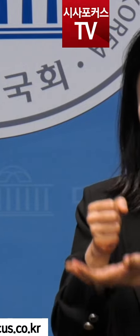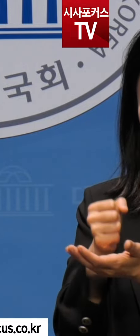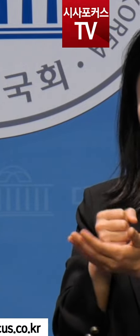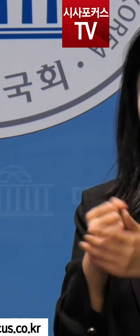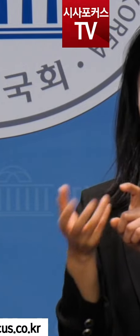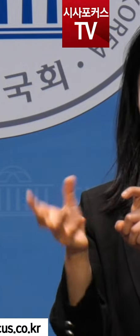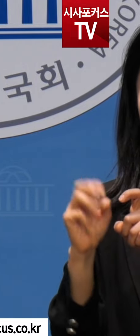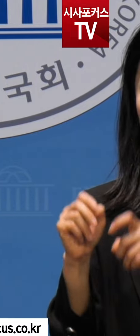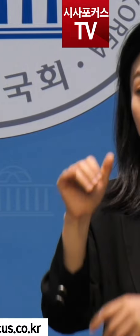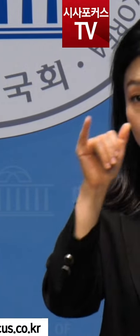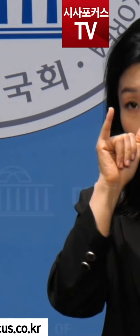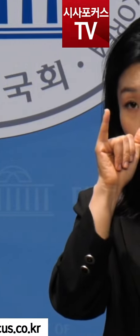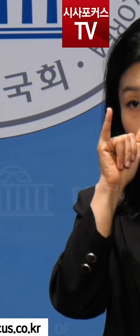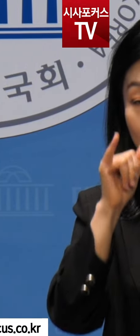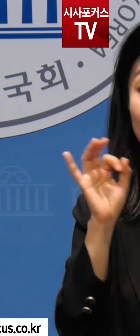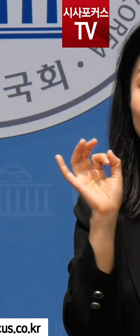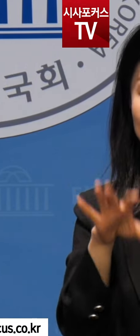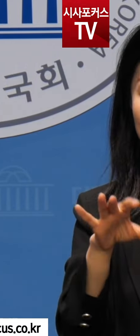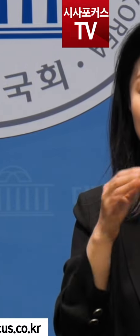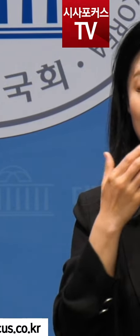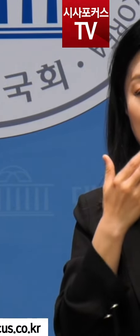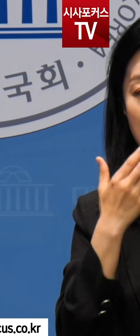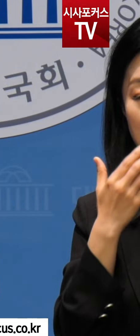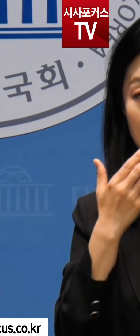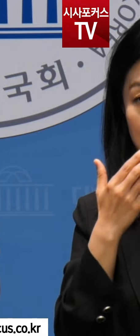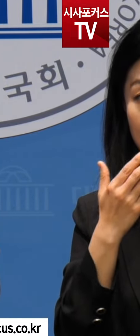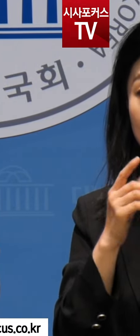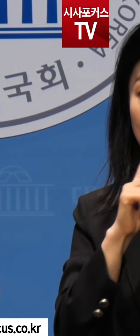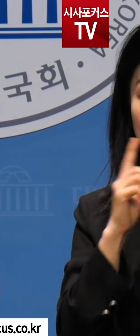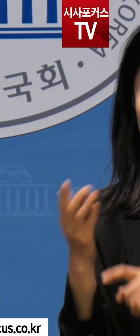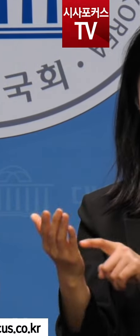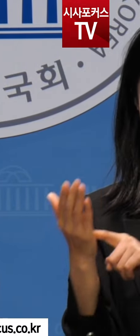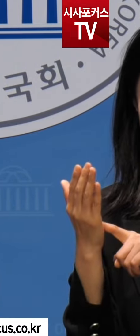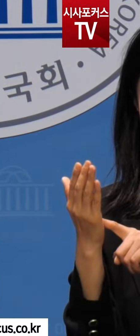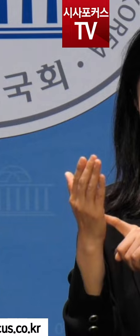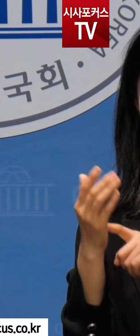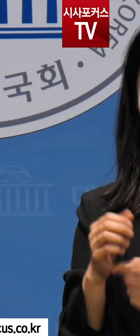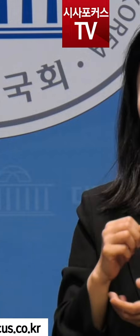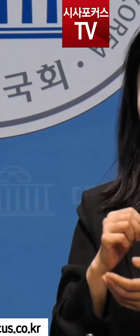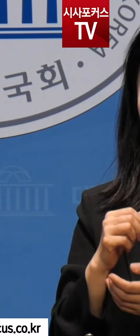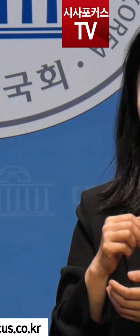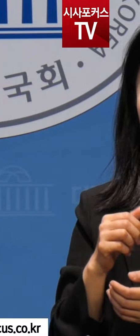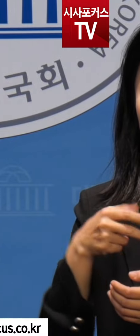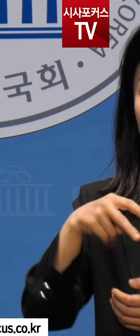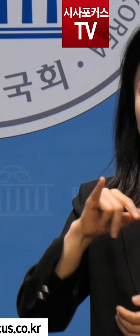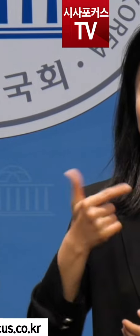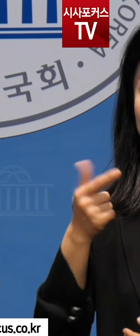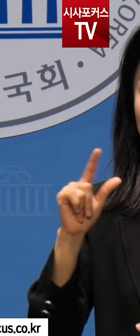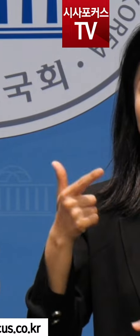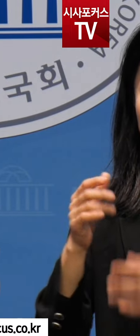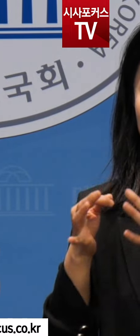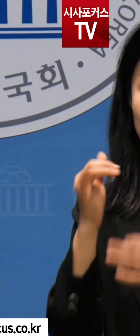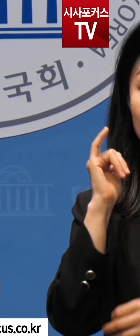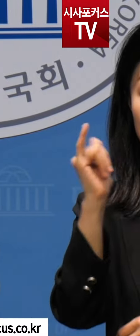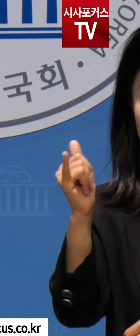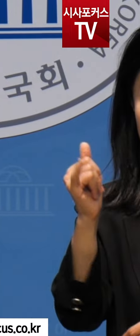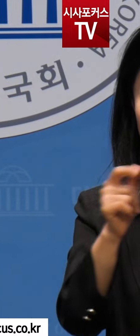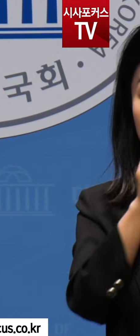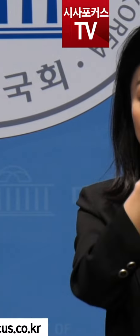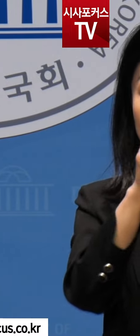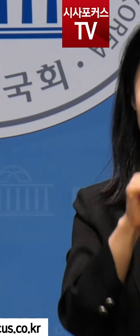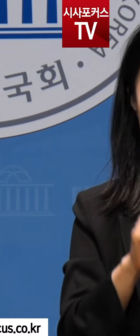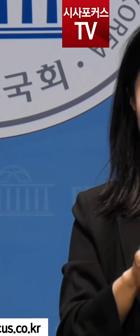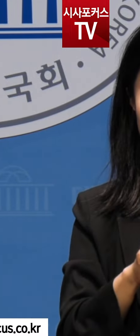10억 정도가 있는데 주식을 사야겠네라고 하면서 신한증권에 전화하여 앞으로 이모 씨라는